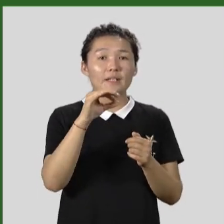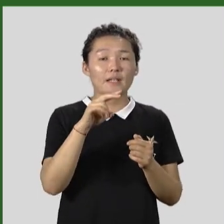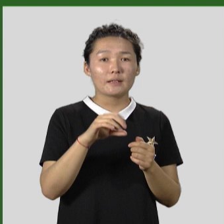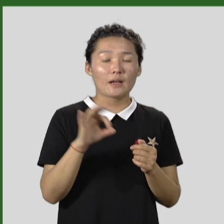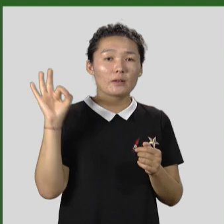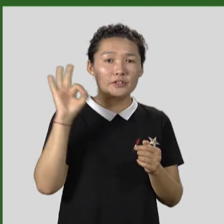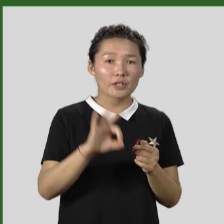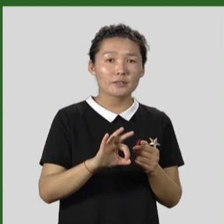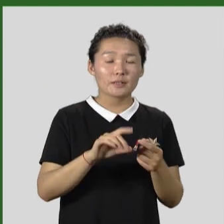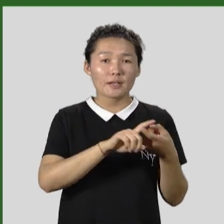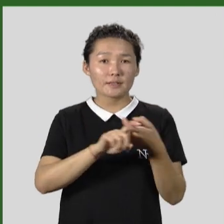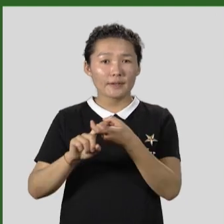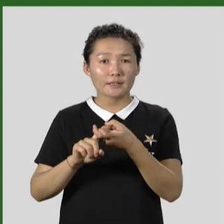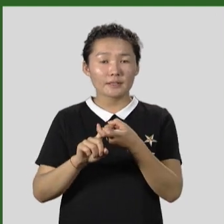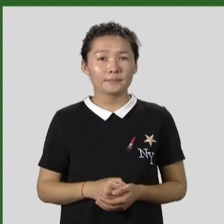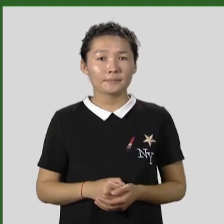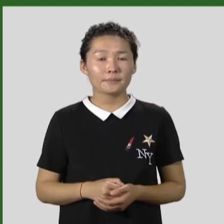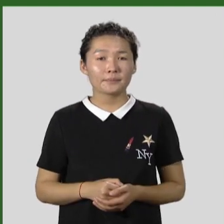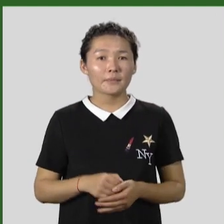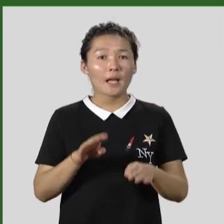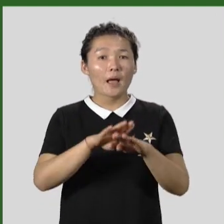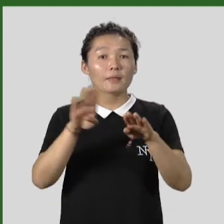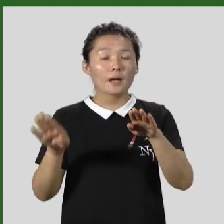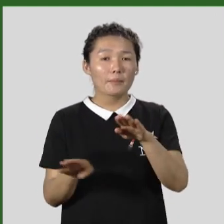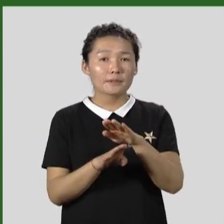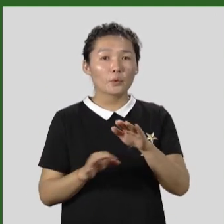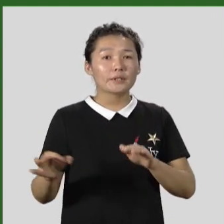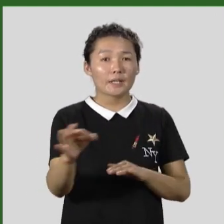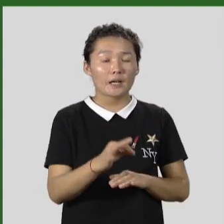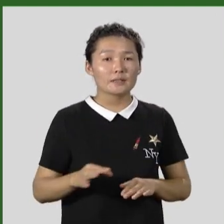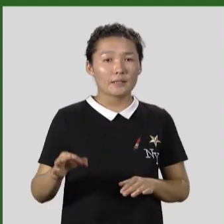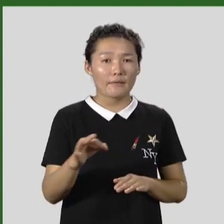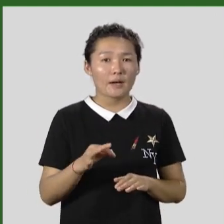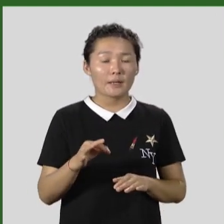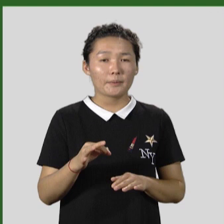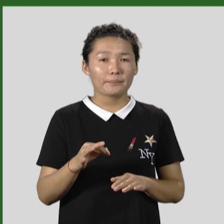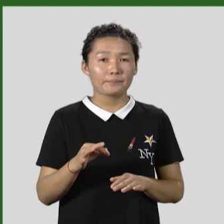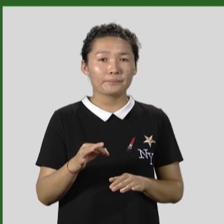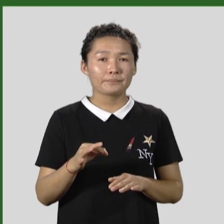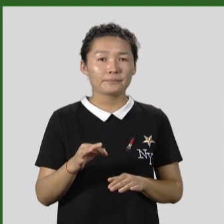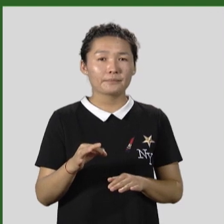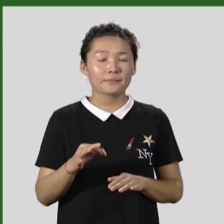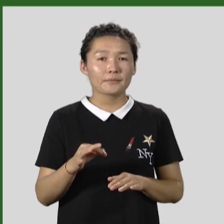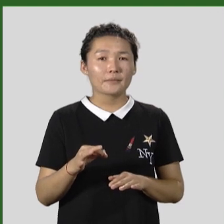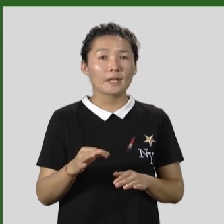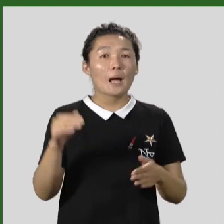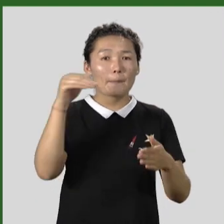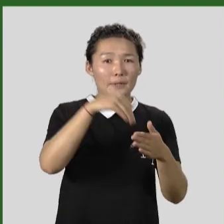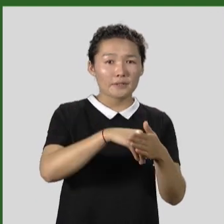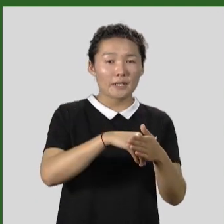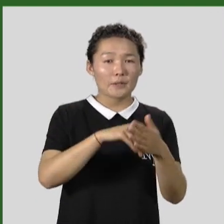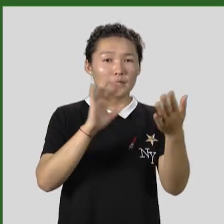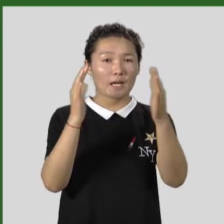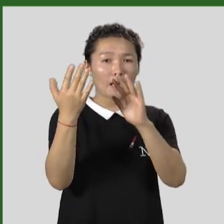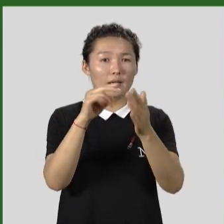с вулканическими островами. Именно на подводных склонах вулканов поселяются коралловые